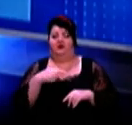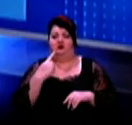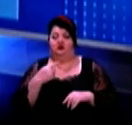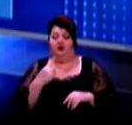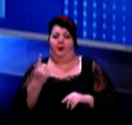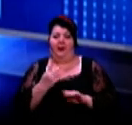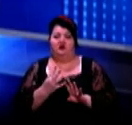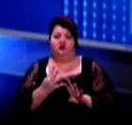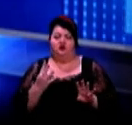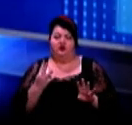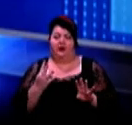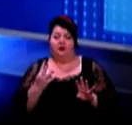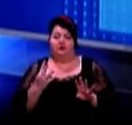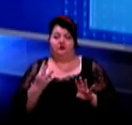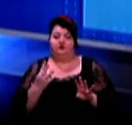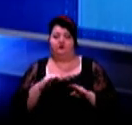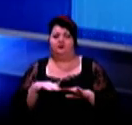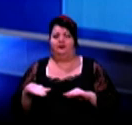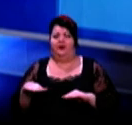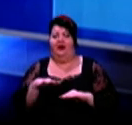в першу чергу сфера